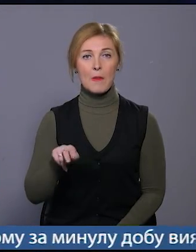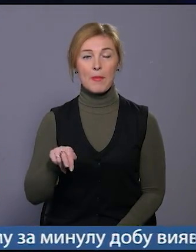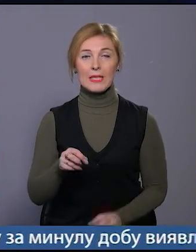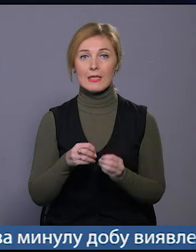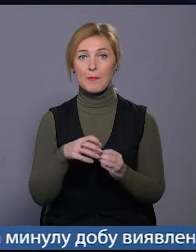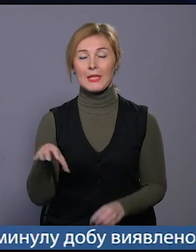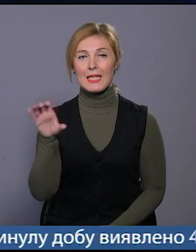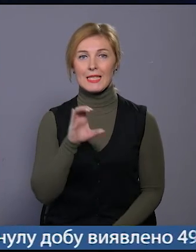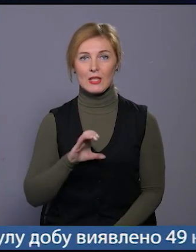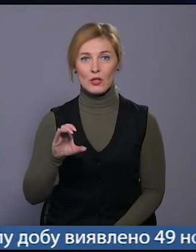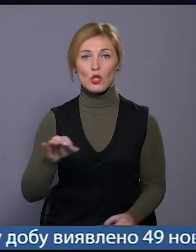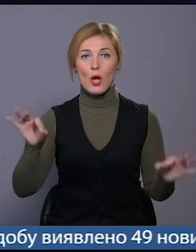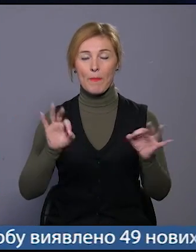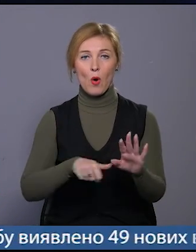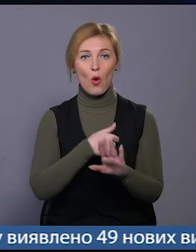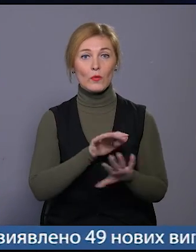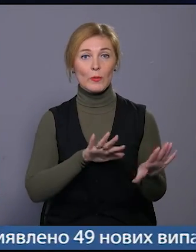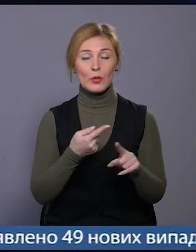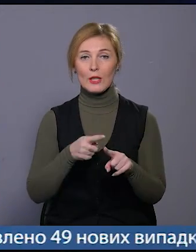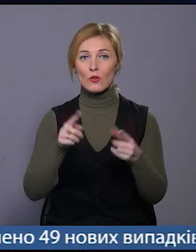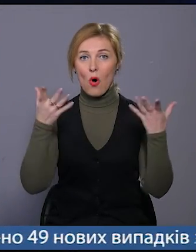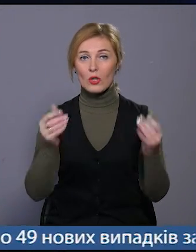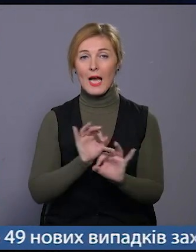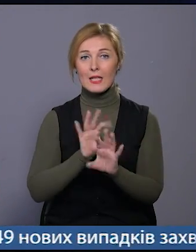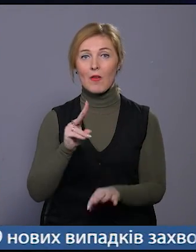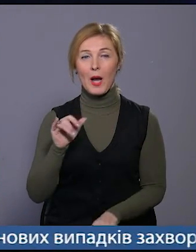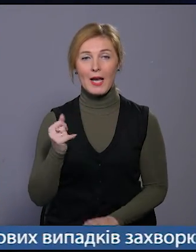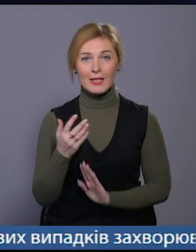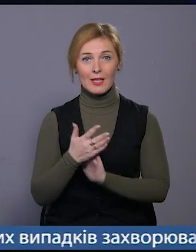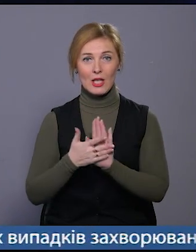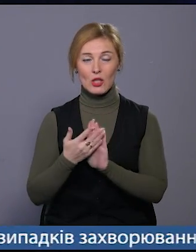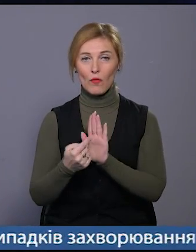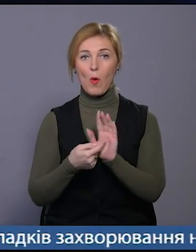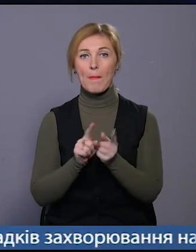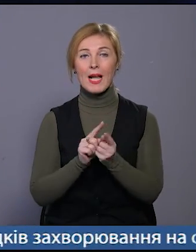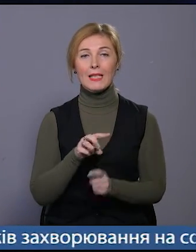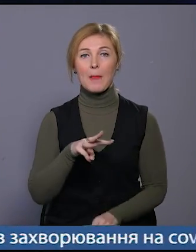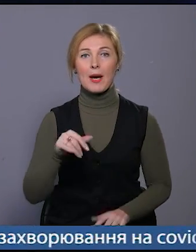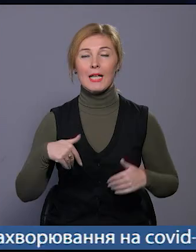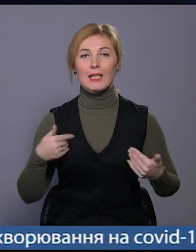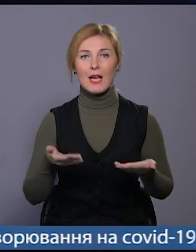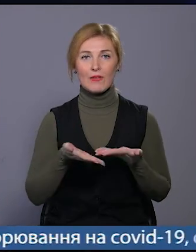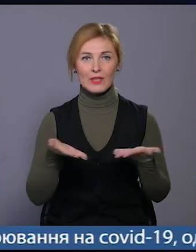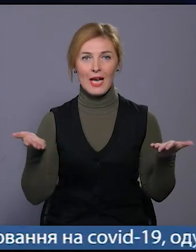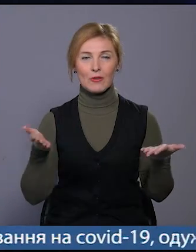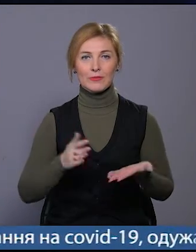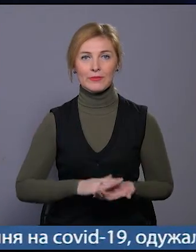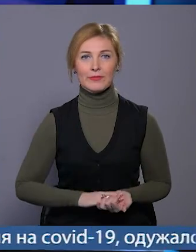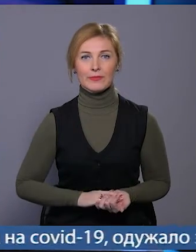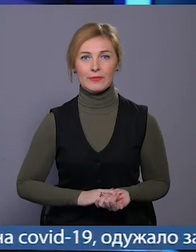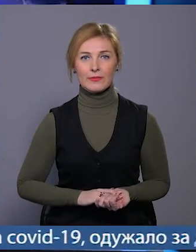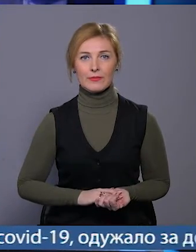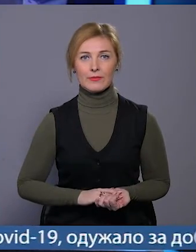П'ятниця, 15 січня. Про головні події цього дня розкажу я, Карина Нестер. На жестову мову перекладе Марина Бірюкова. Вітаємо.